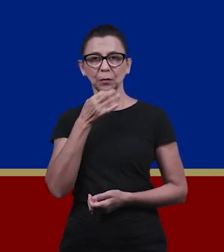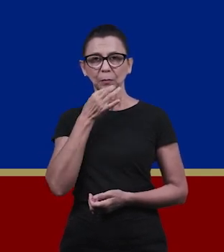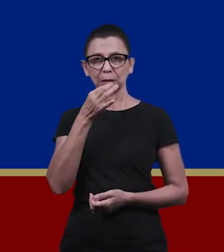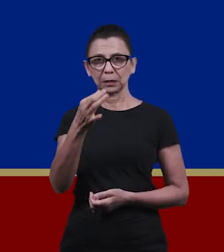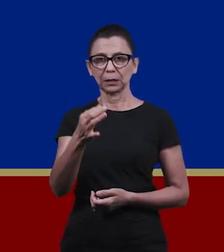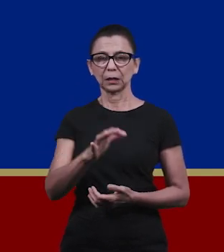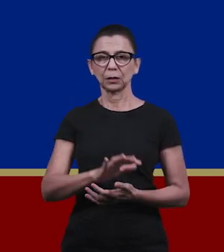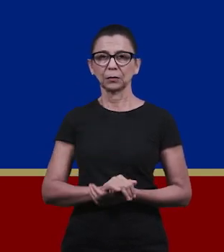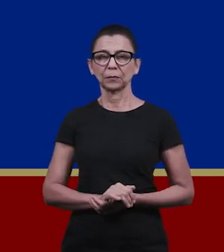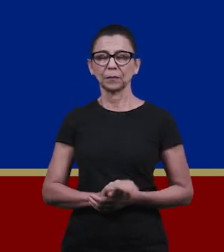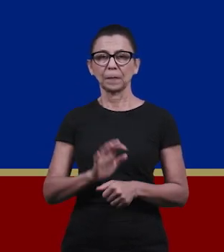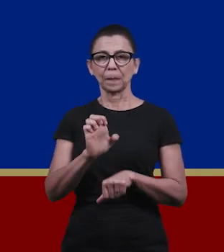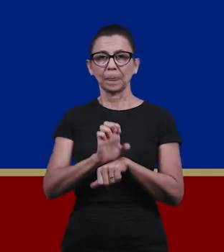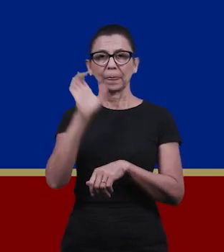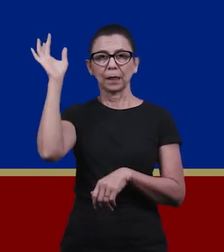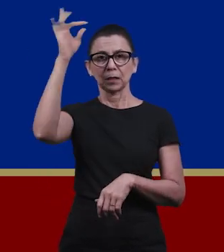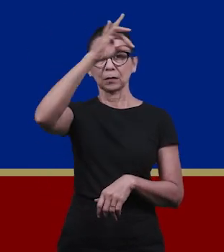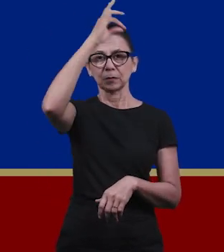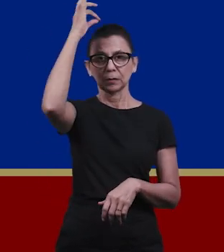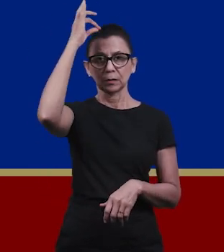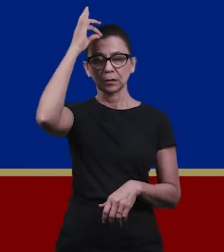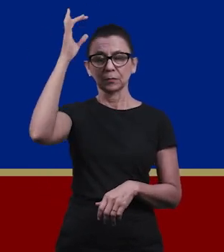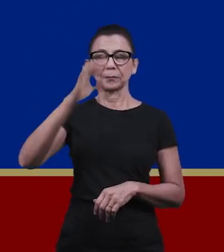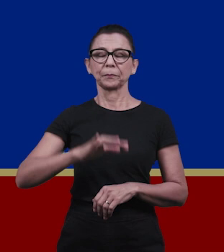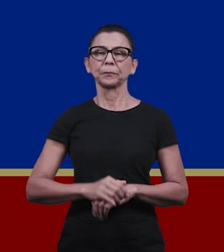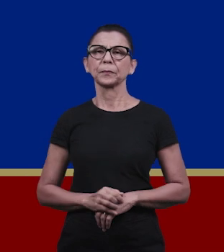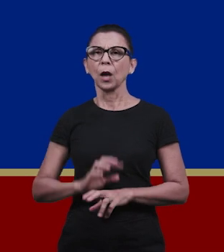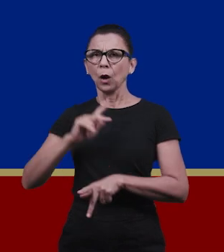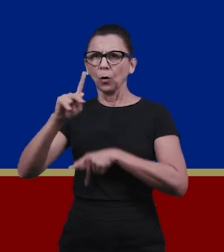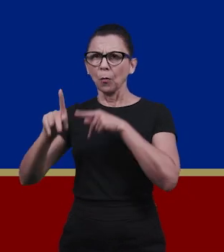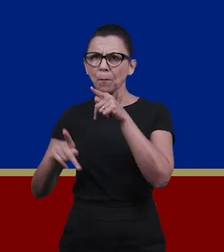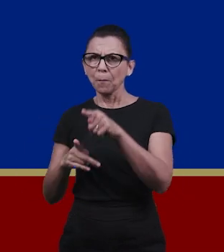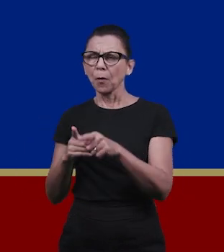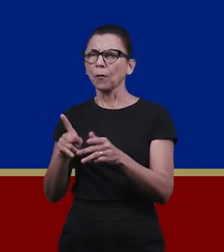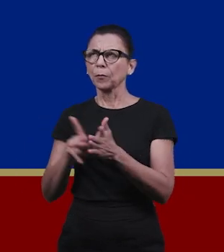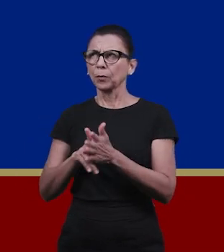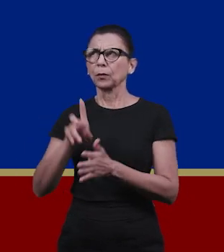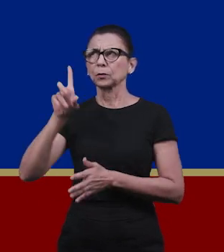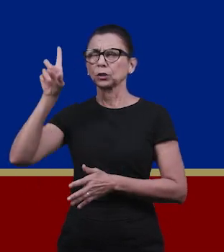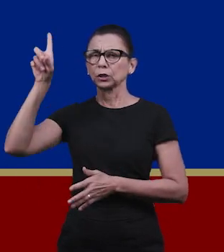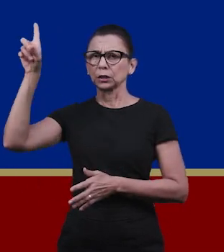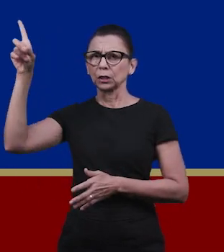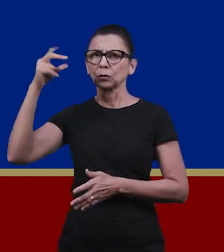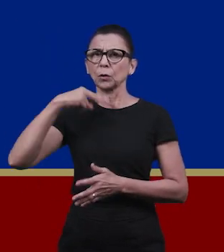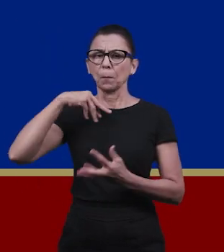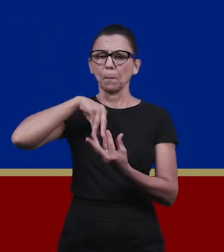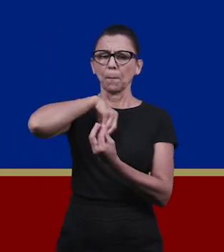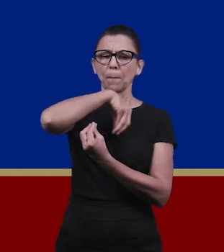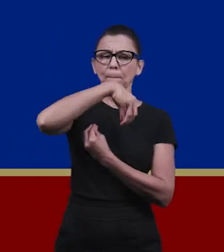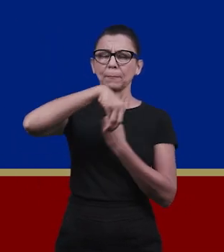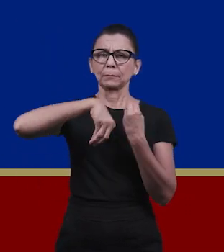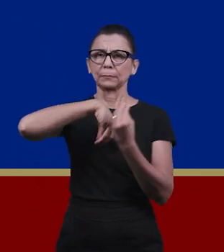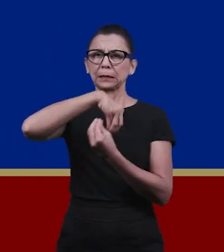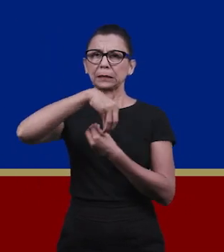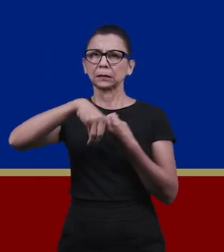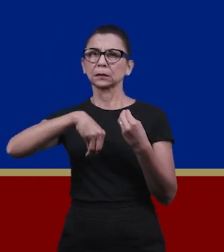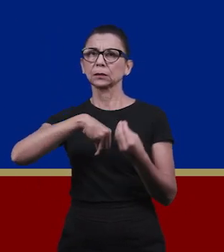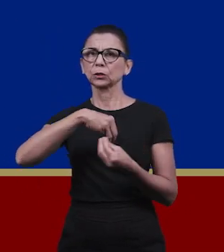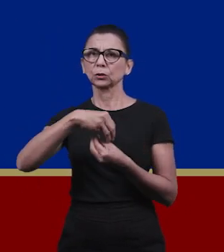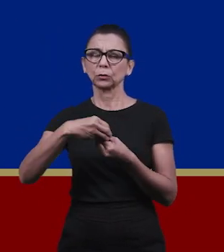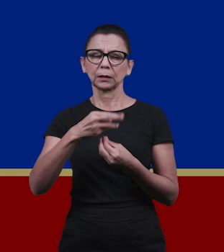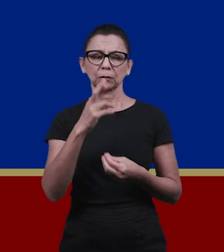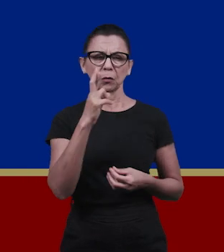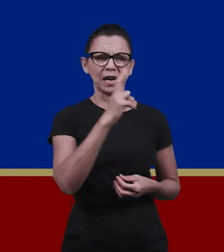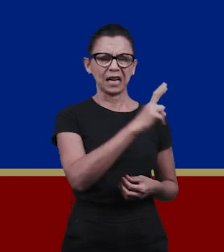Фрейтас. Народ Божий не может смешивать Слово Божие с религией, с